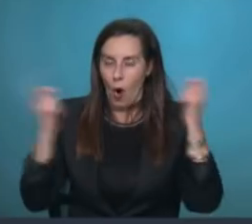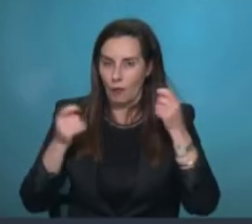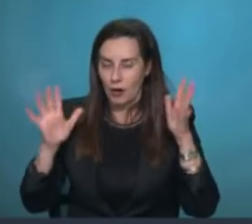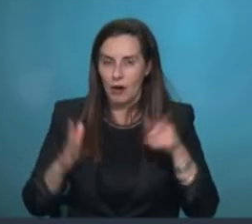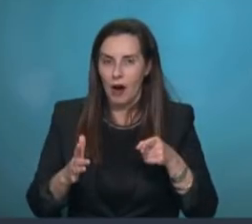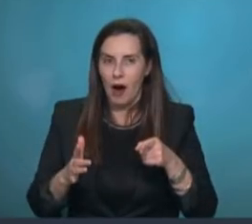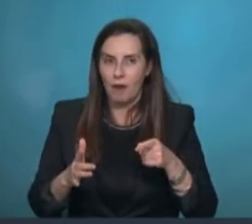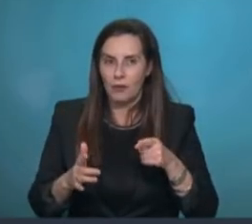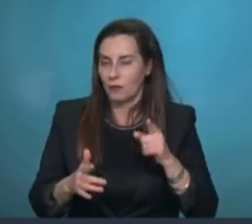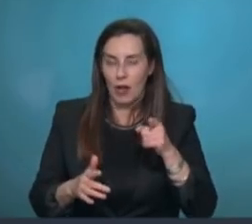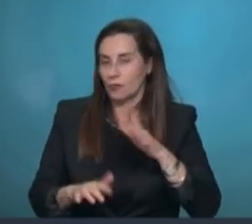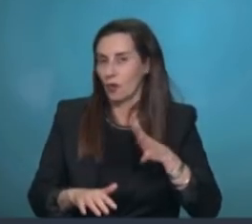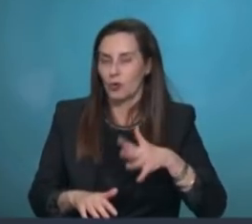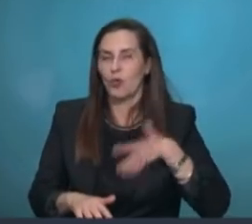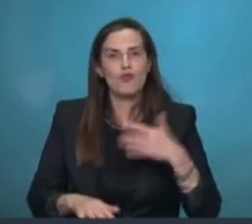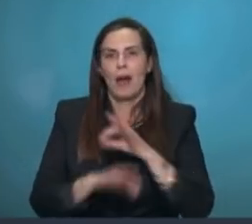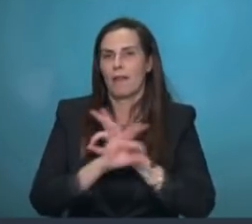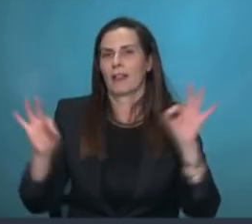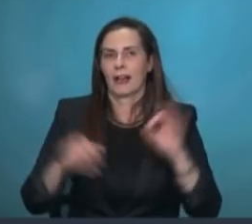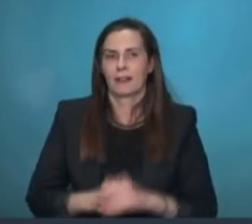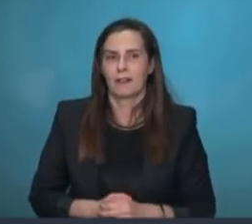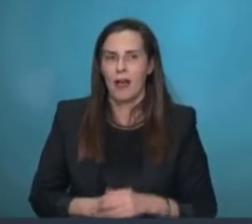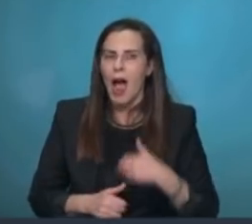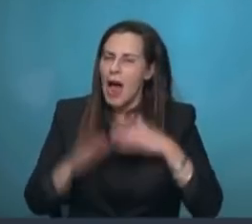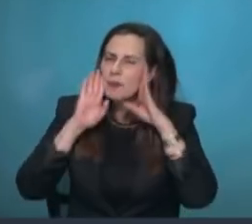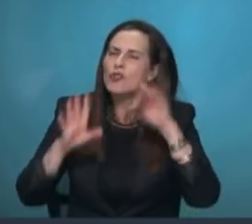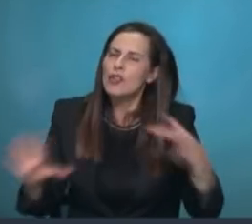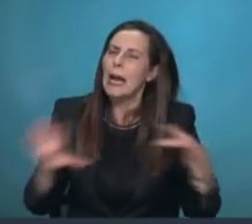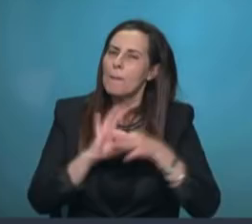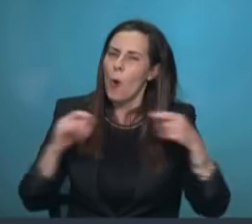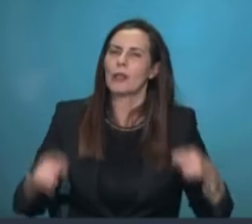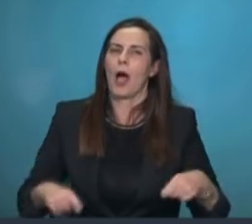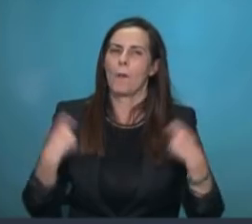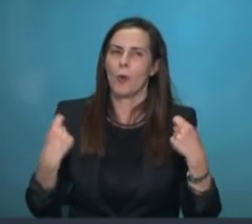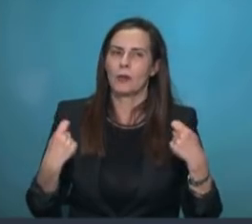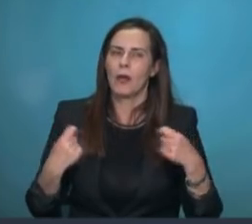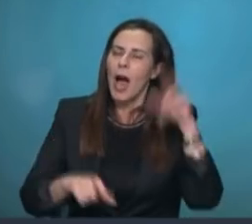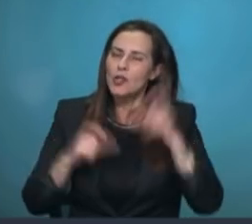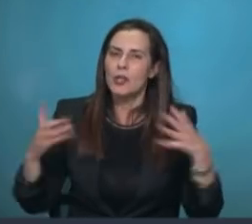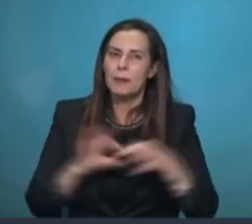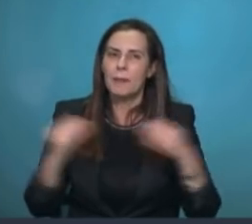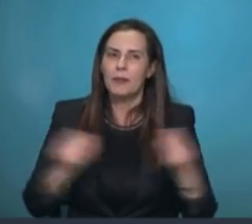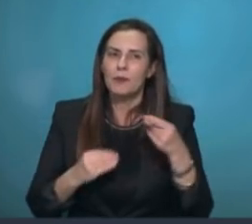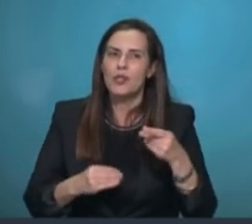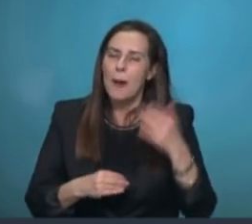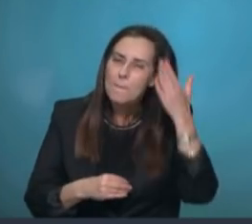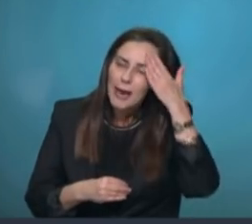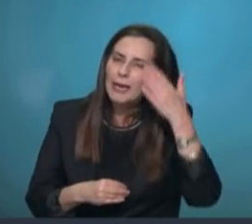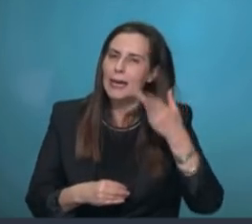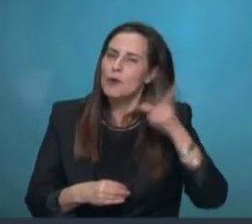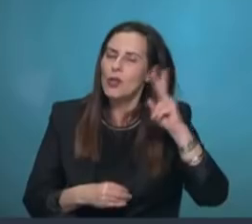ששירדם, אבל מוכמל בדויגו. Sanırım bir kültür benzerliği var. Çünkü insanlar kendini görmeden kendini kaptırmazlar bir